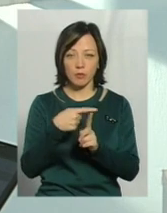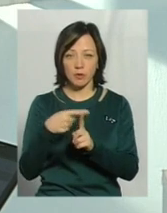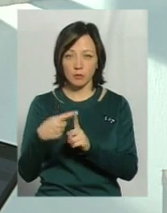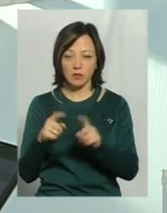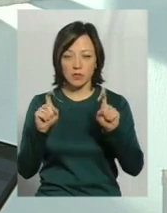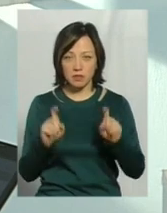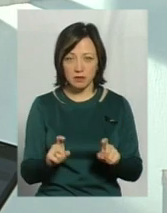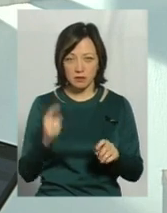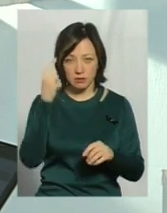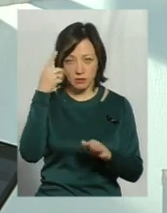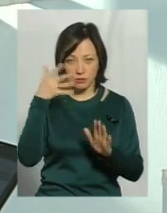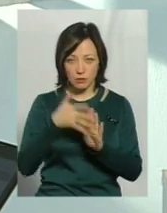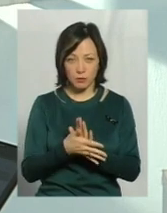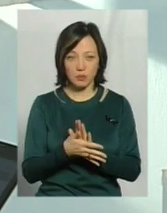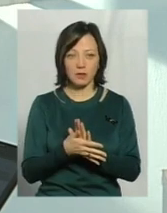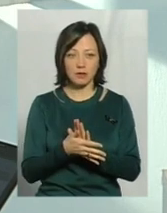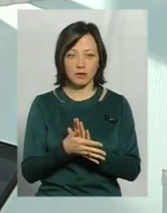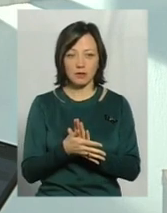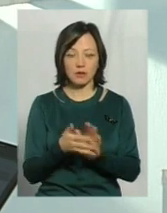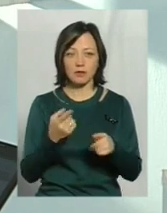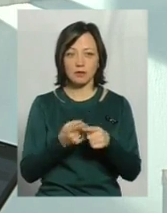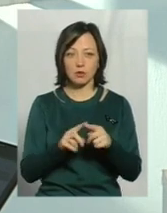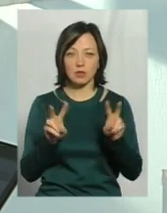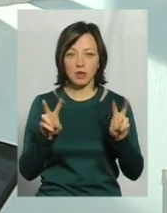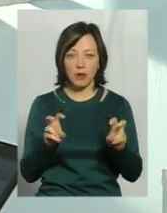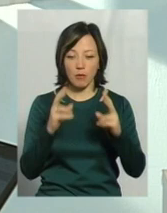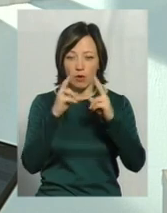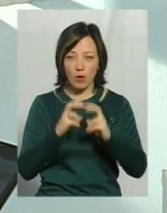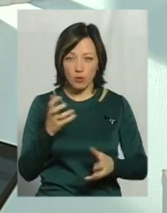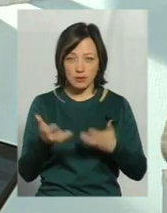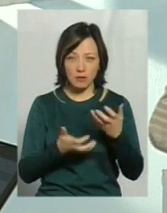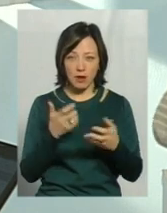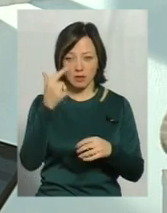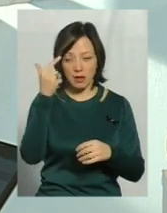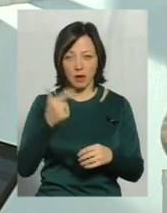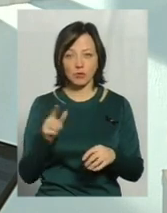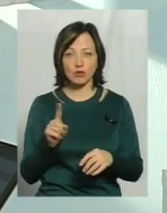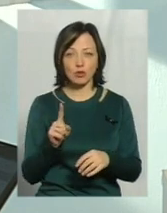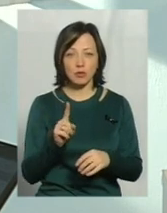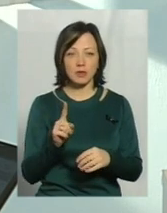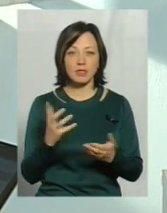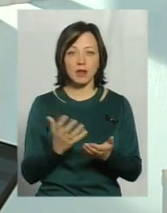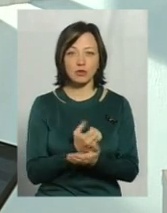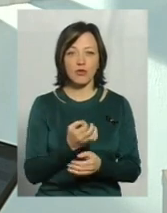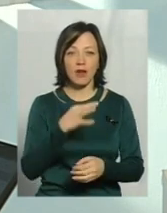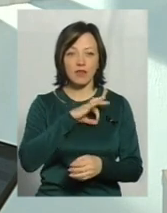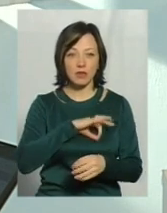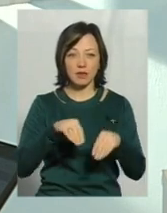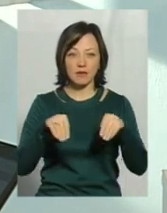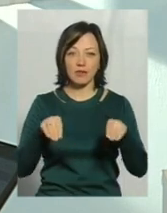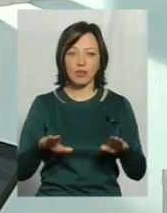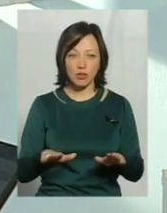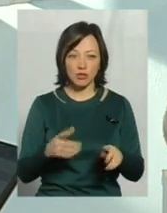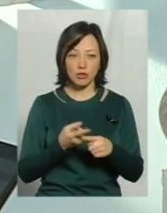і в'їхав, як молодь каже, в'їхав цю тему, розібрався грамотно, щоб він знайшов ефективне